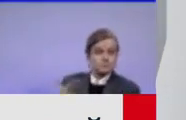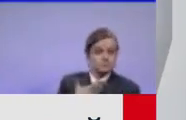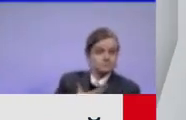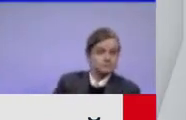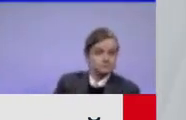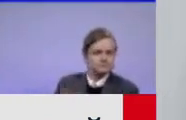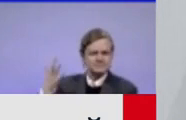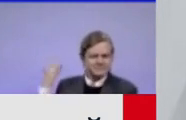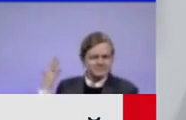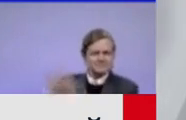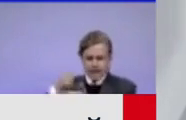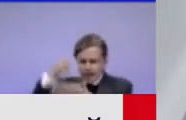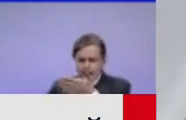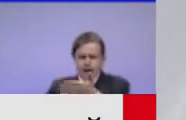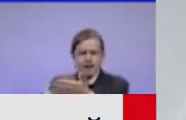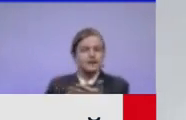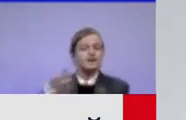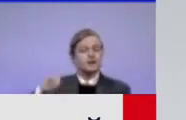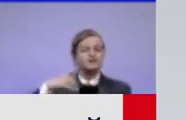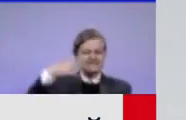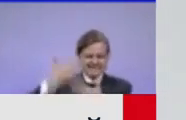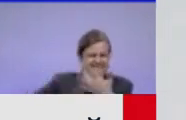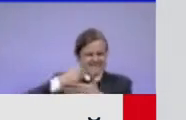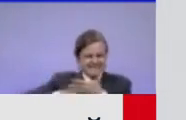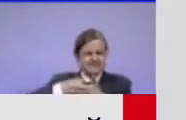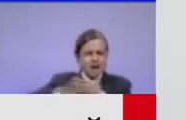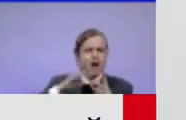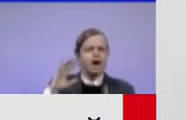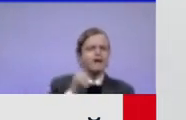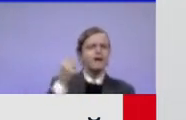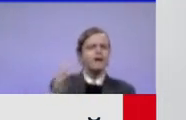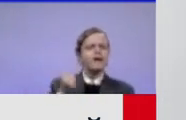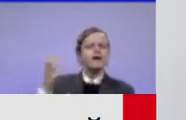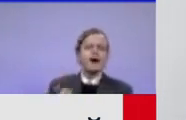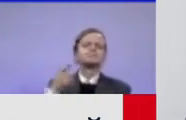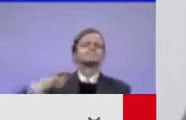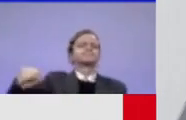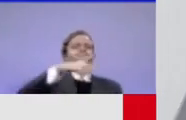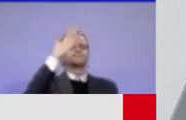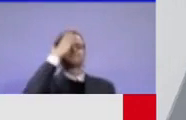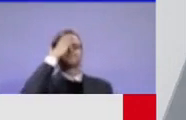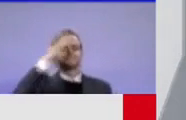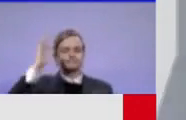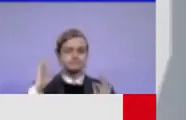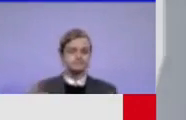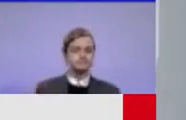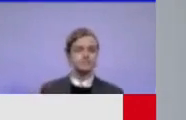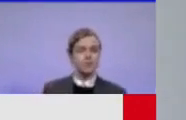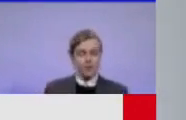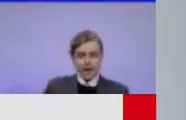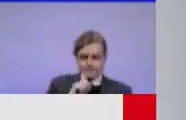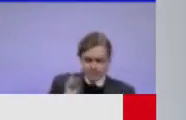ani. Și lista rezultatelor obținute de noi este lungă și cunoscută. N-ar trebui să